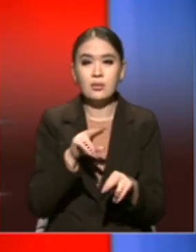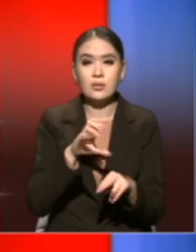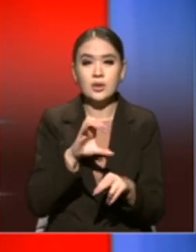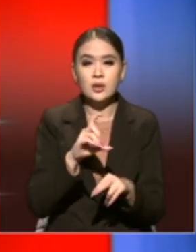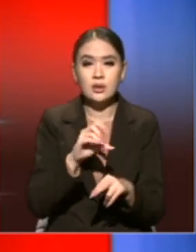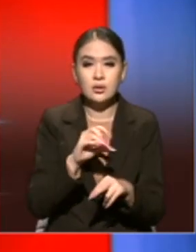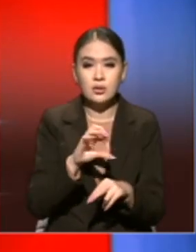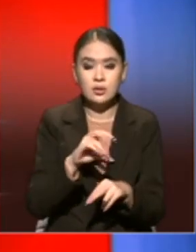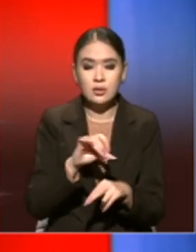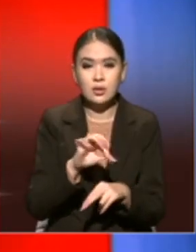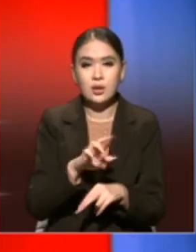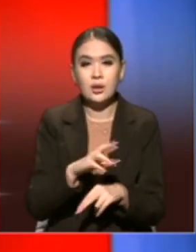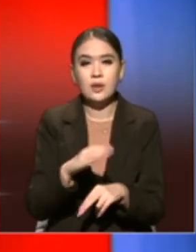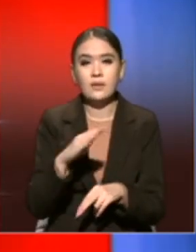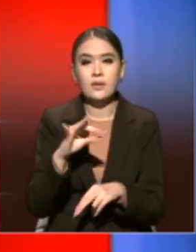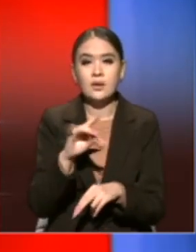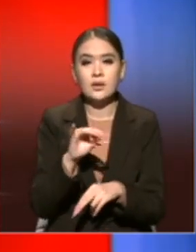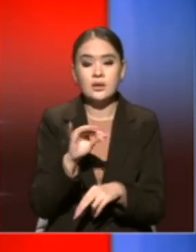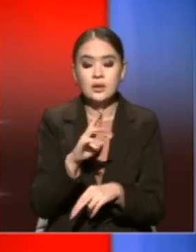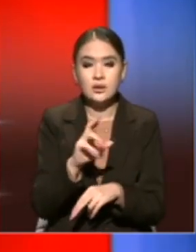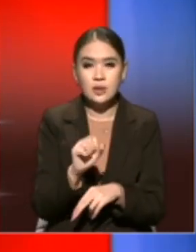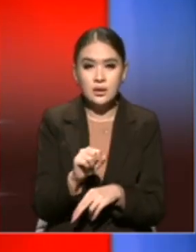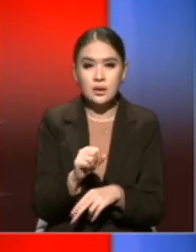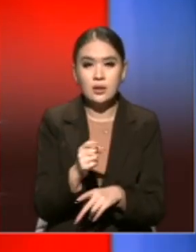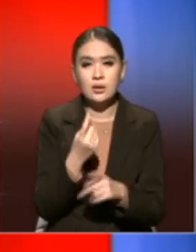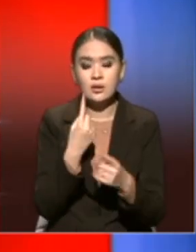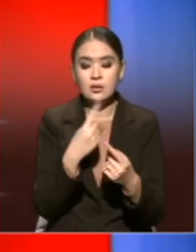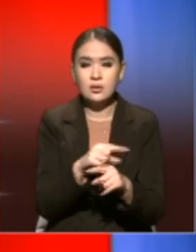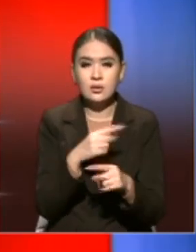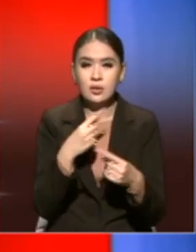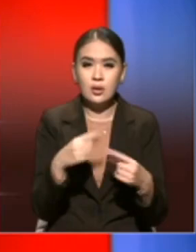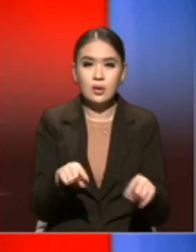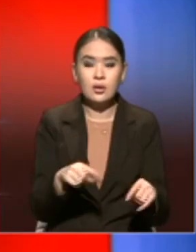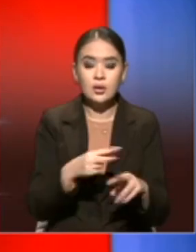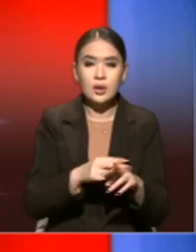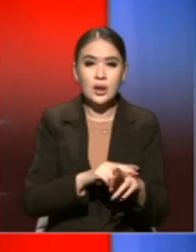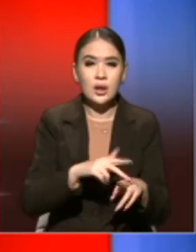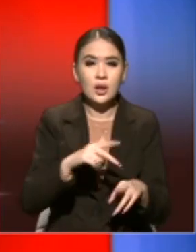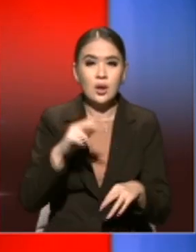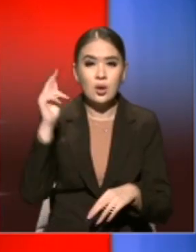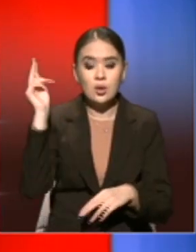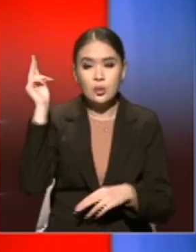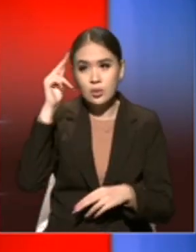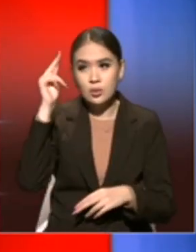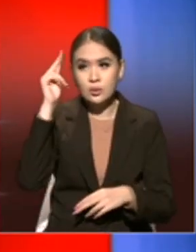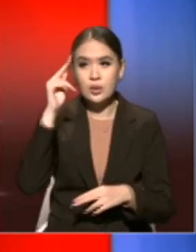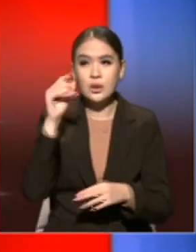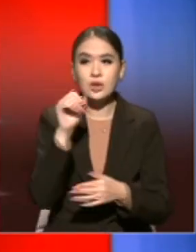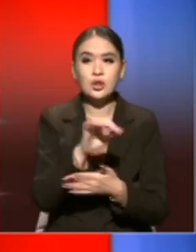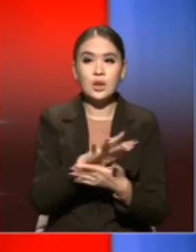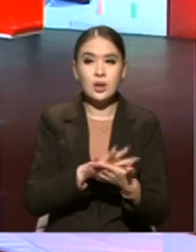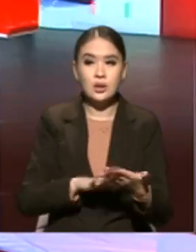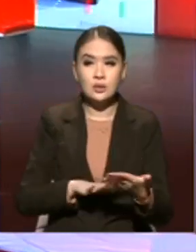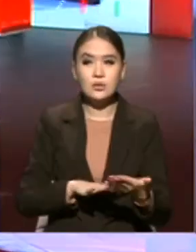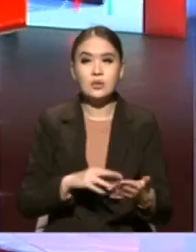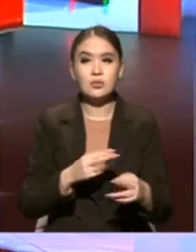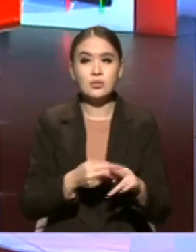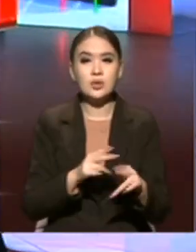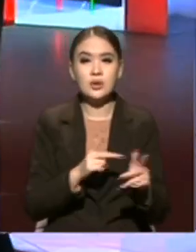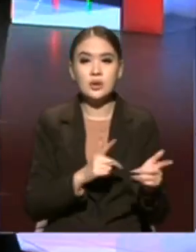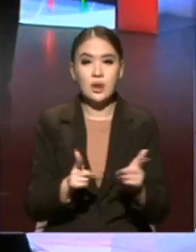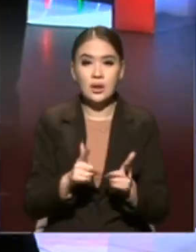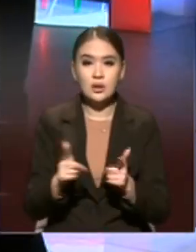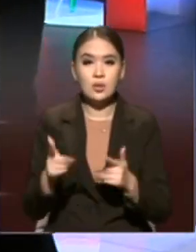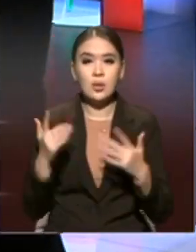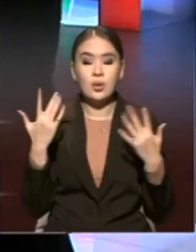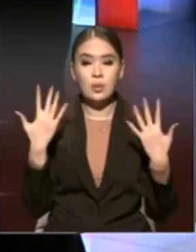психологиялық, физикалық, әлеуметтік басқа мамандардың білімдерін жалғастырып оқып, соны дайындықтан